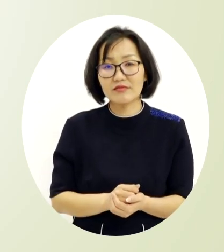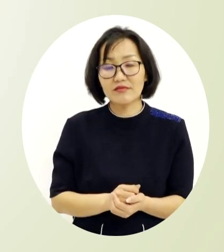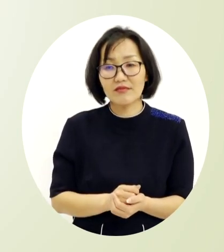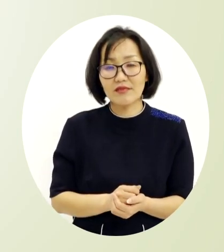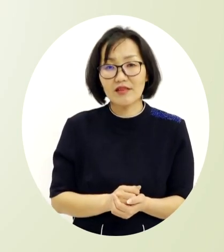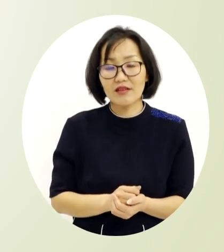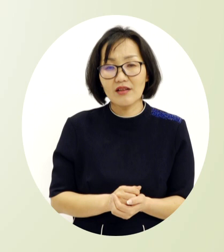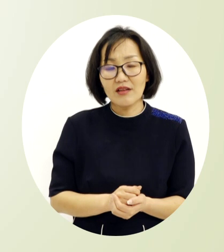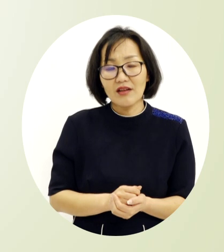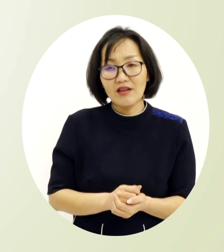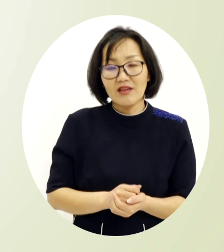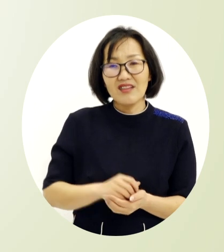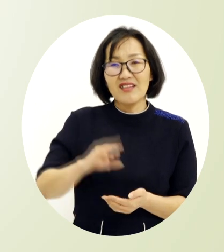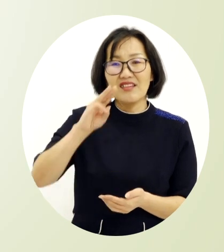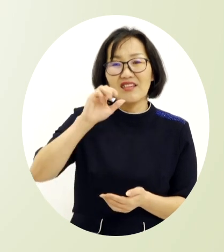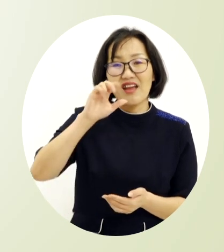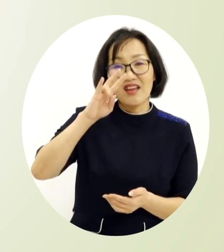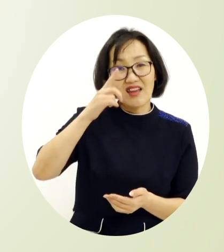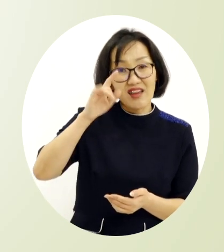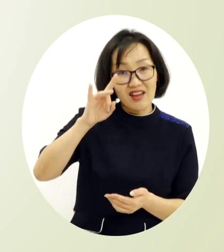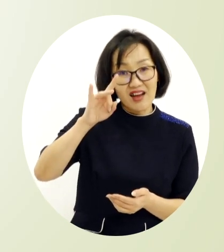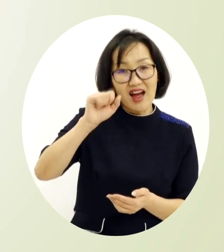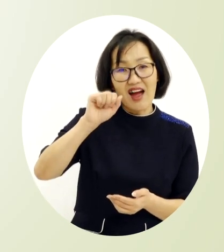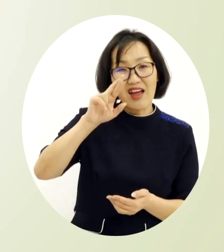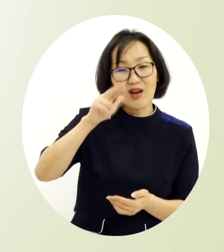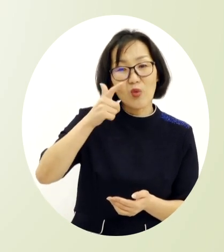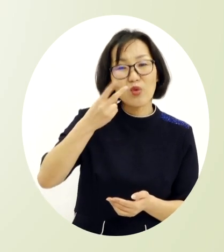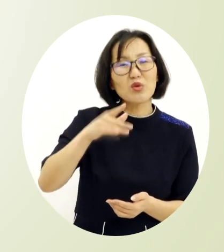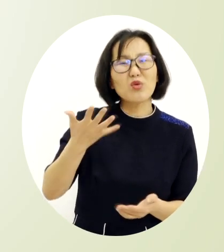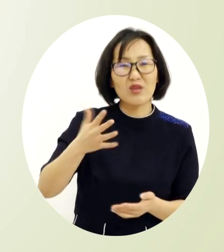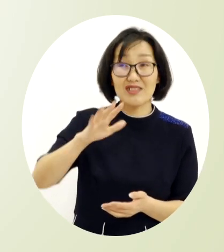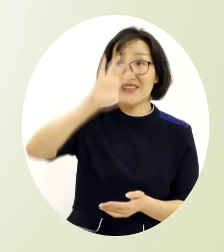Тэнгэр айгуутх гэдэг маань цаг агаар муудах.